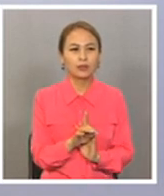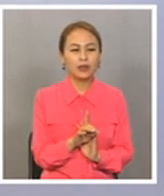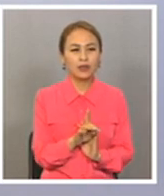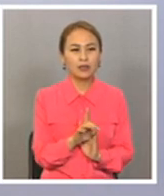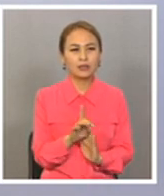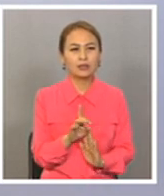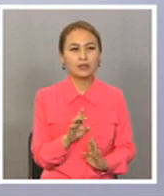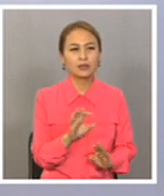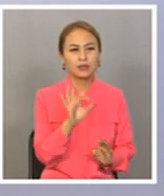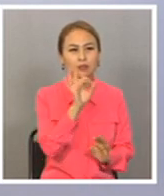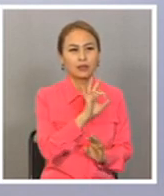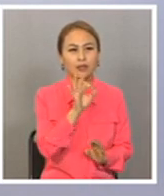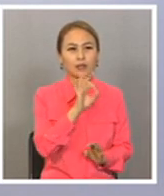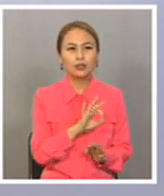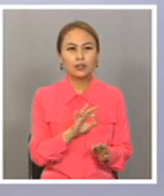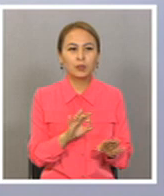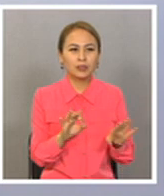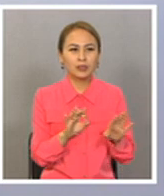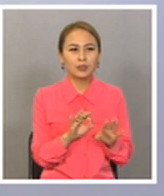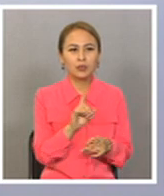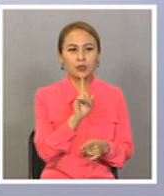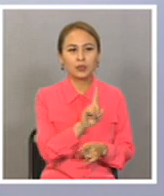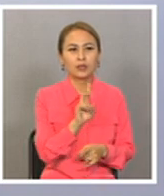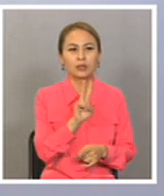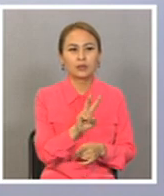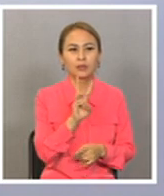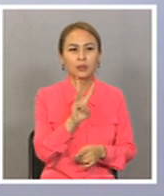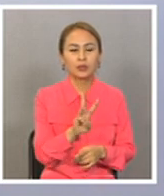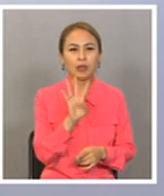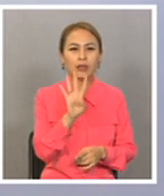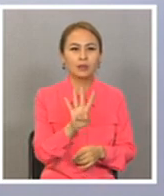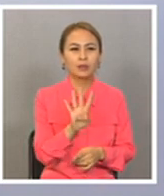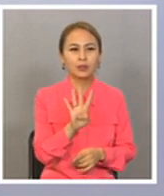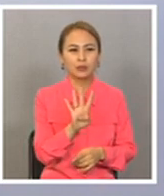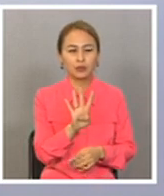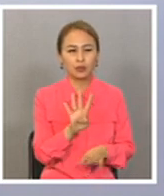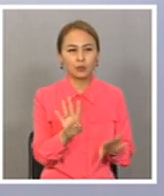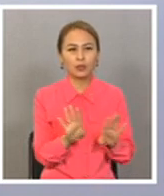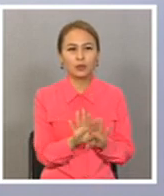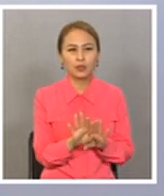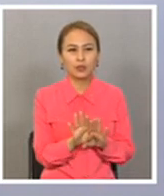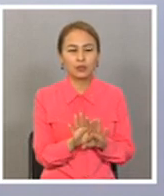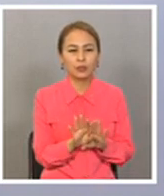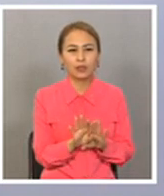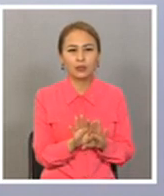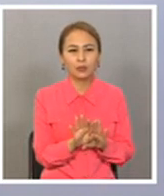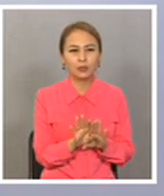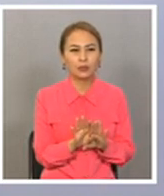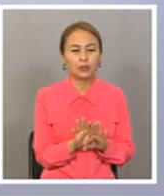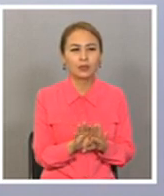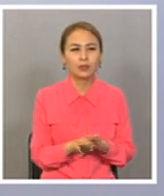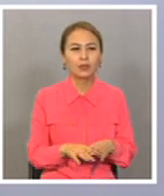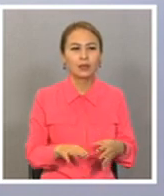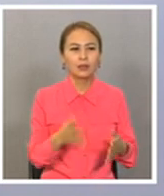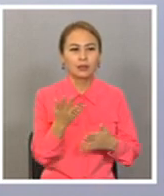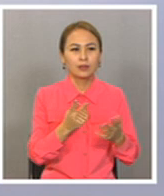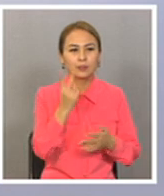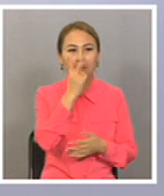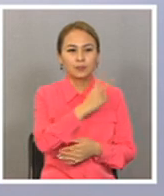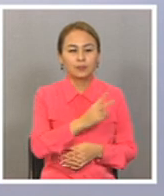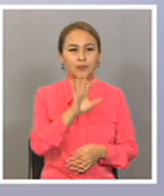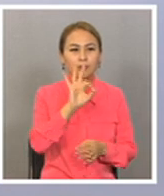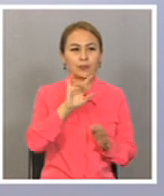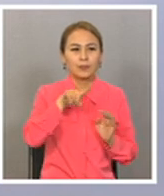бастап санайық. 1, 2, 3, 4 қадам. Ал 4 қадам 0 бүтін 10-нан 1-ден аттайтын болсақ, 0 бүтін